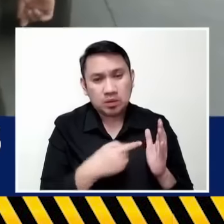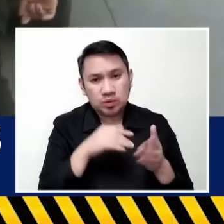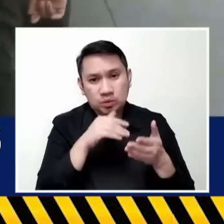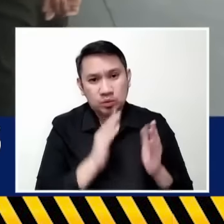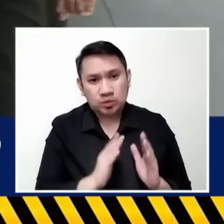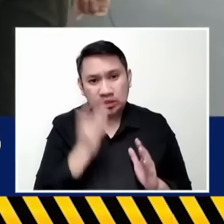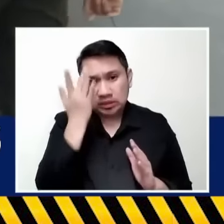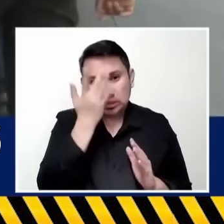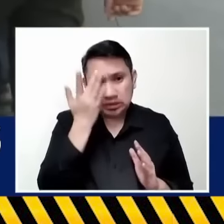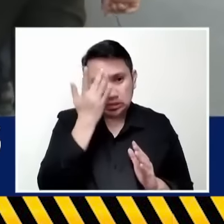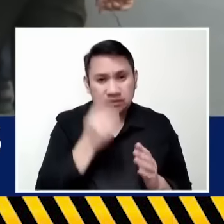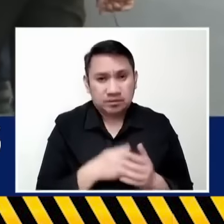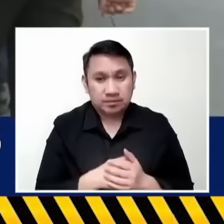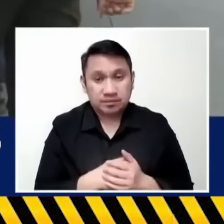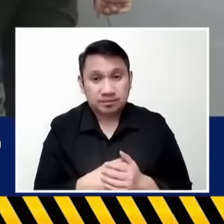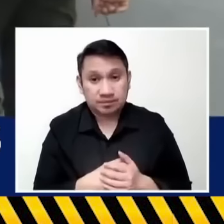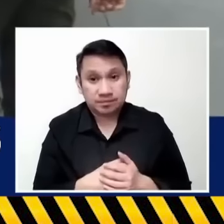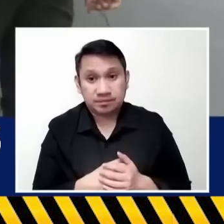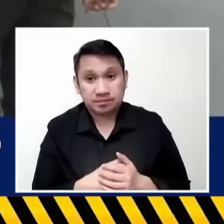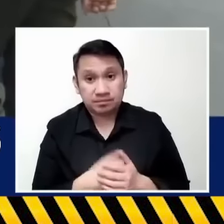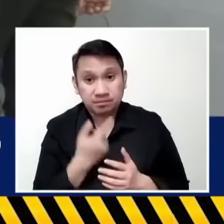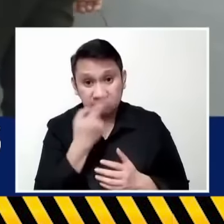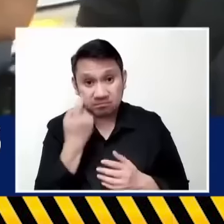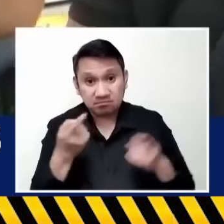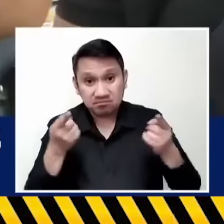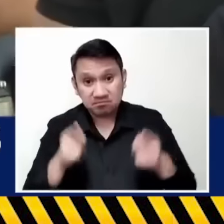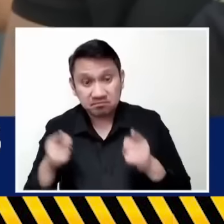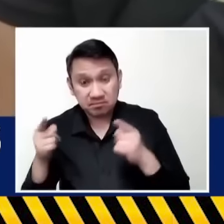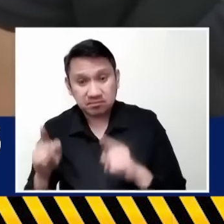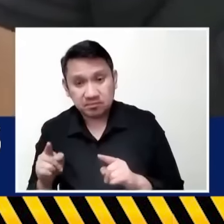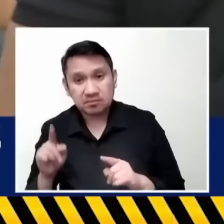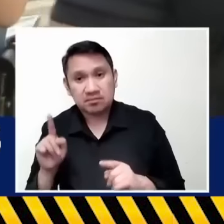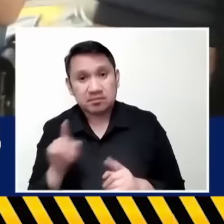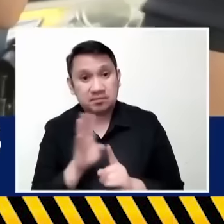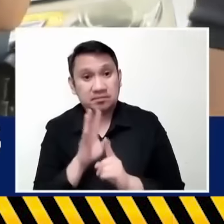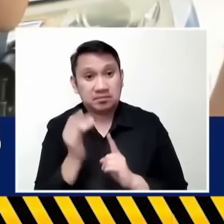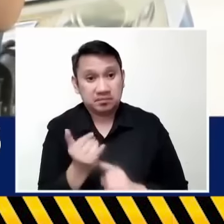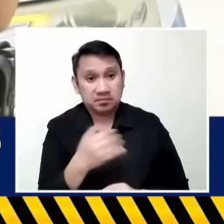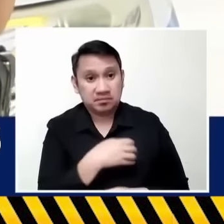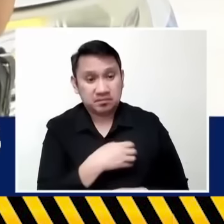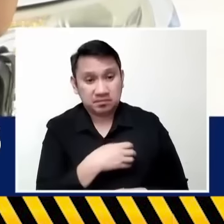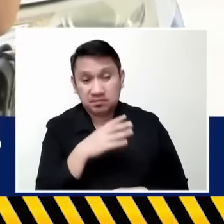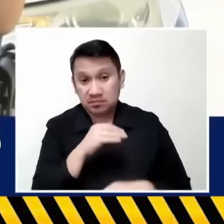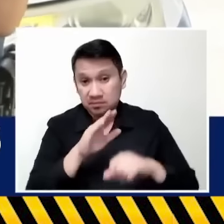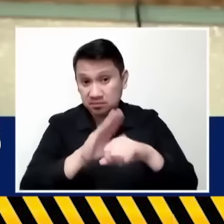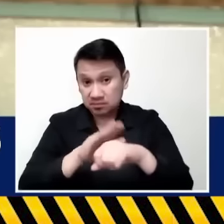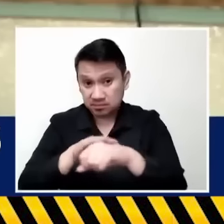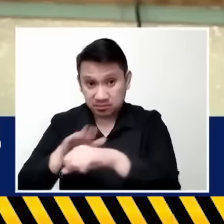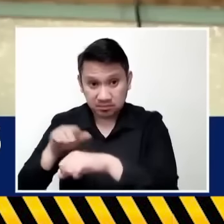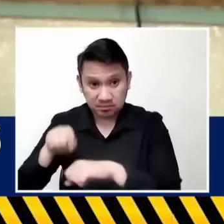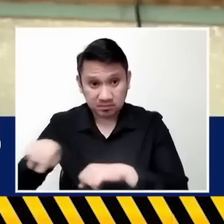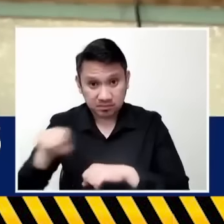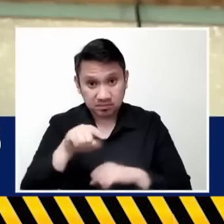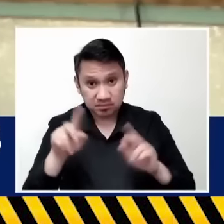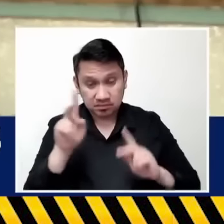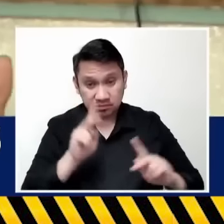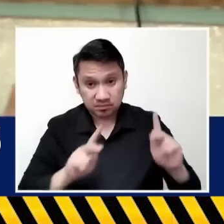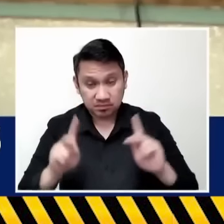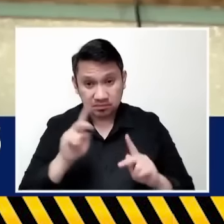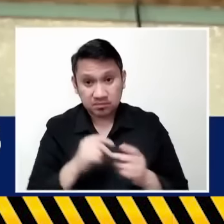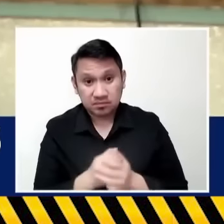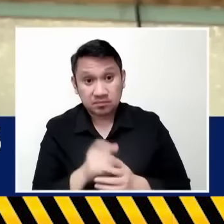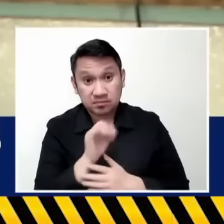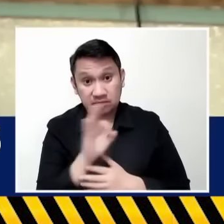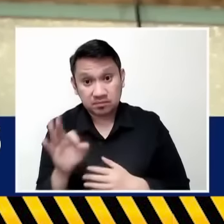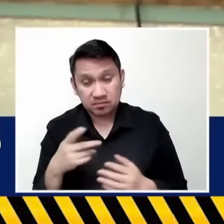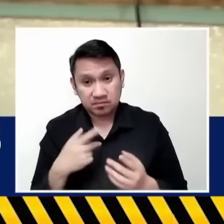trauma. Dahil sa magkakasunod na insidente, naalarma na ang barangay at nagbabala sa bagong modus na ito. Kapag po kayo ay nakasalubong ng